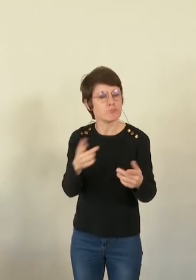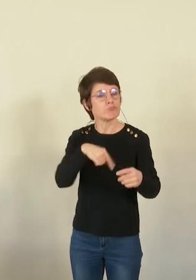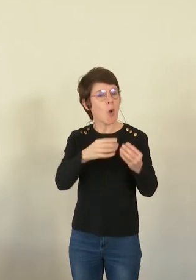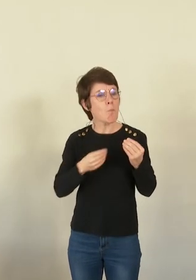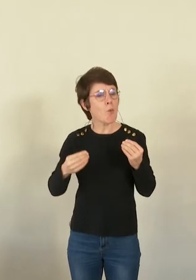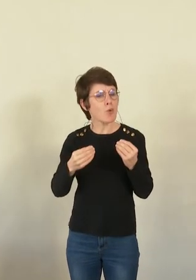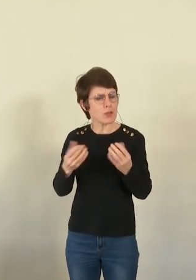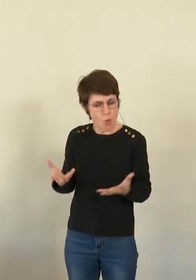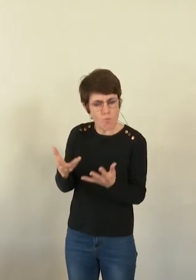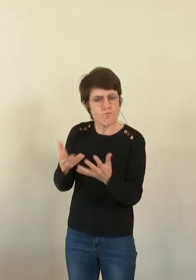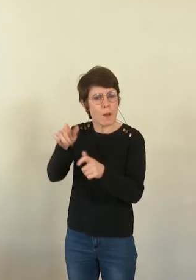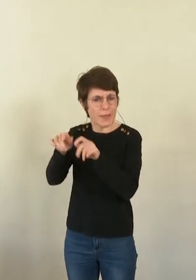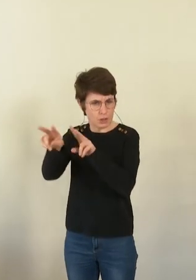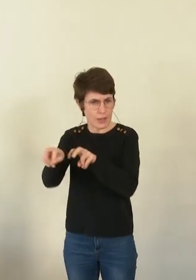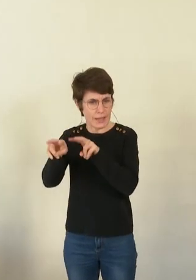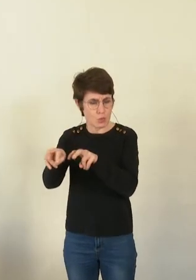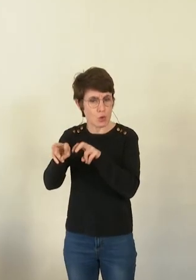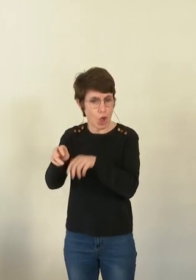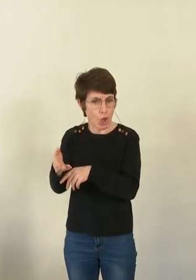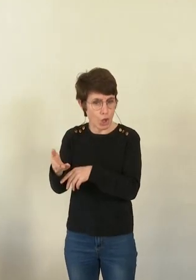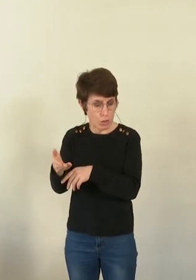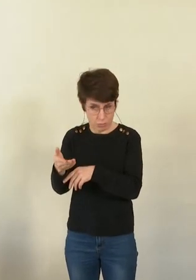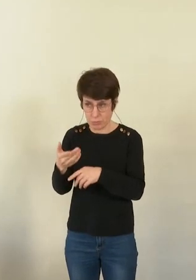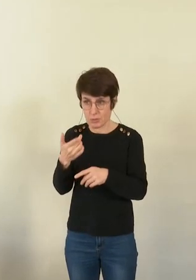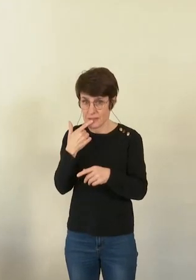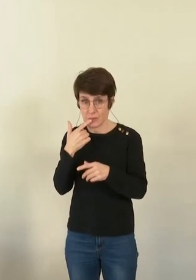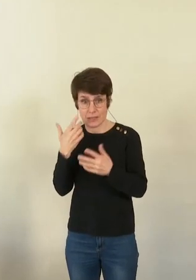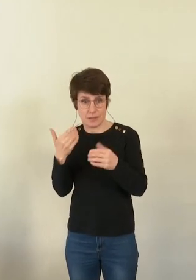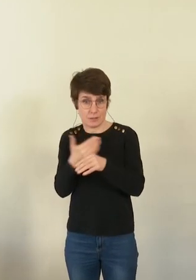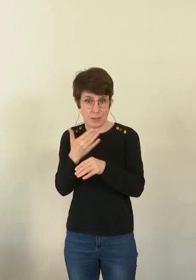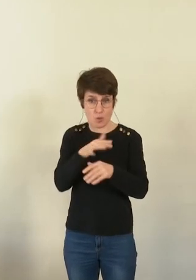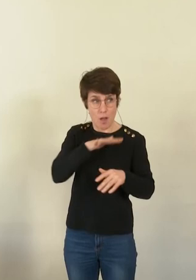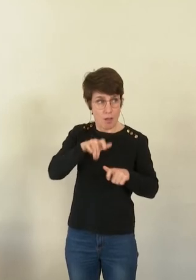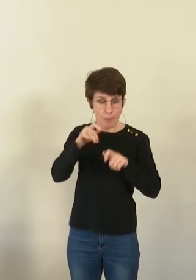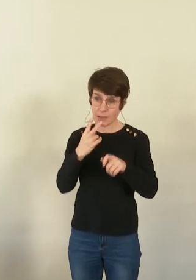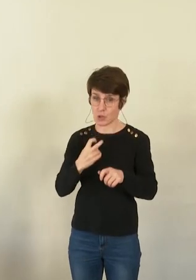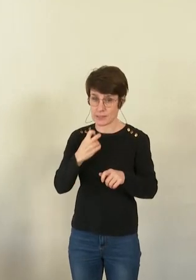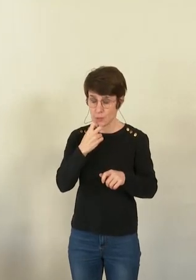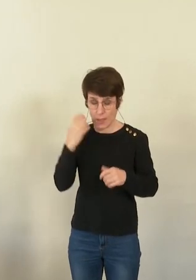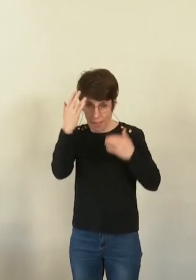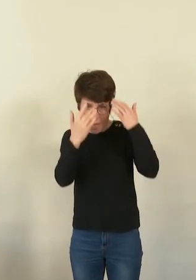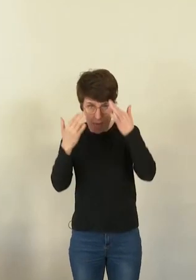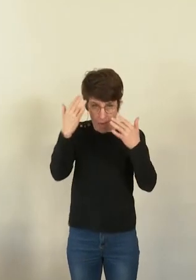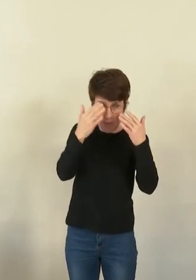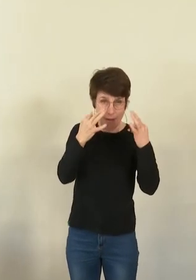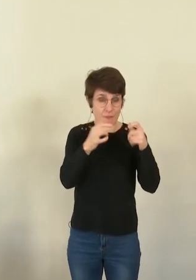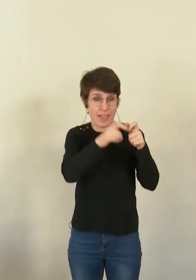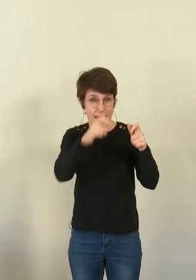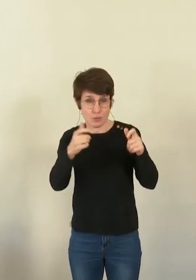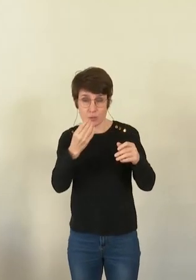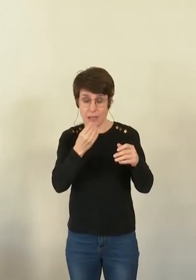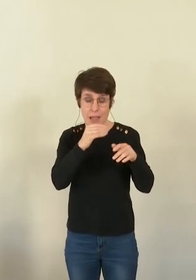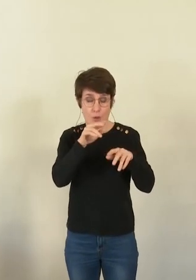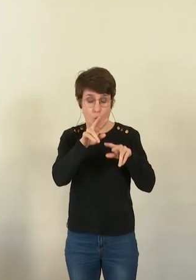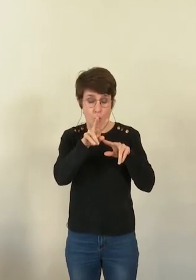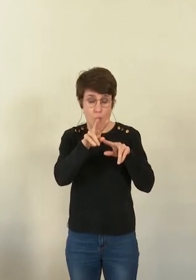population montre à la fois l'inquiétude grandissante qui existe face au déséquilibre qui mine le système agroalimentaire actuel